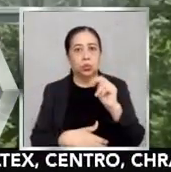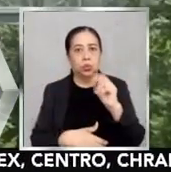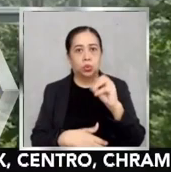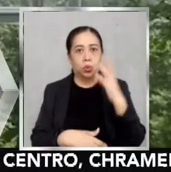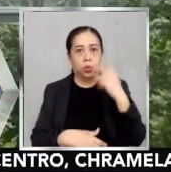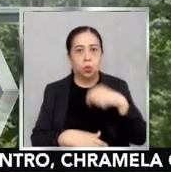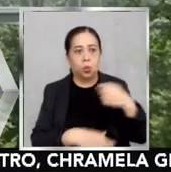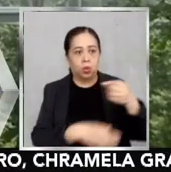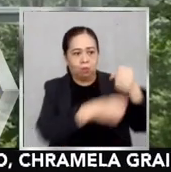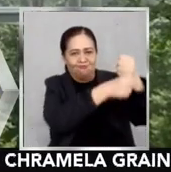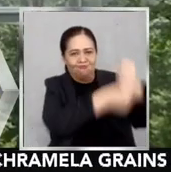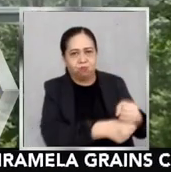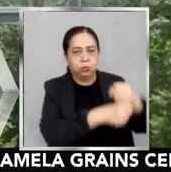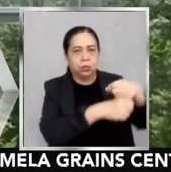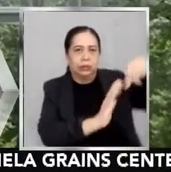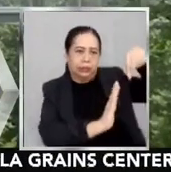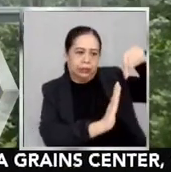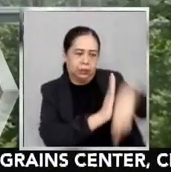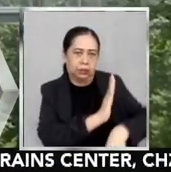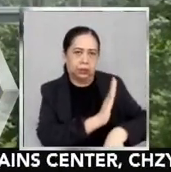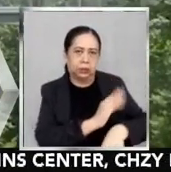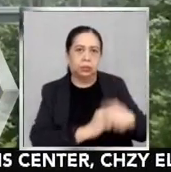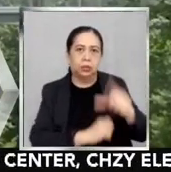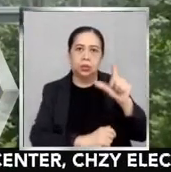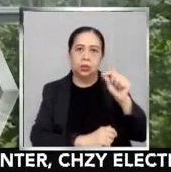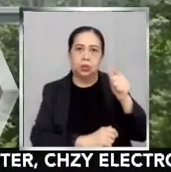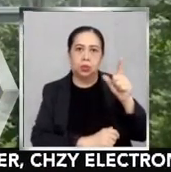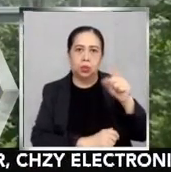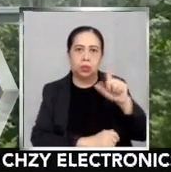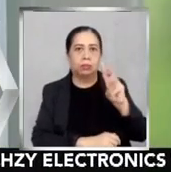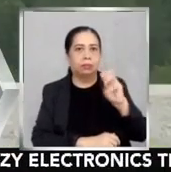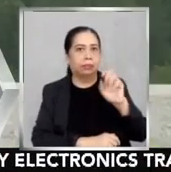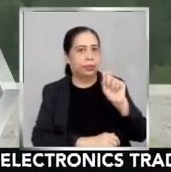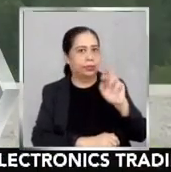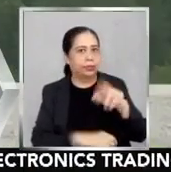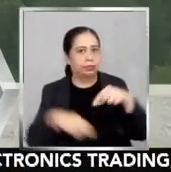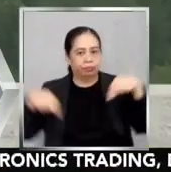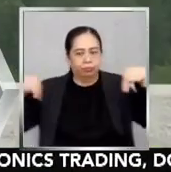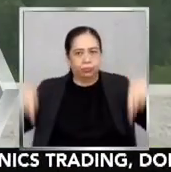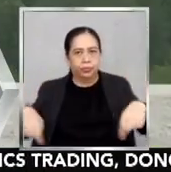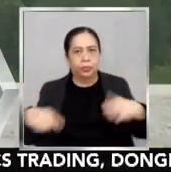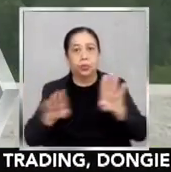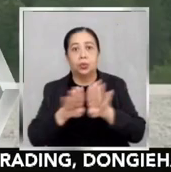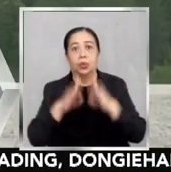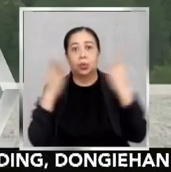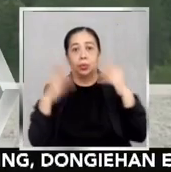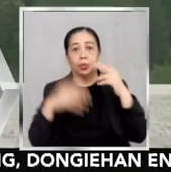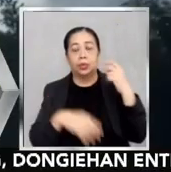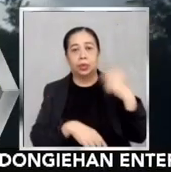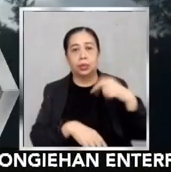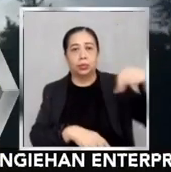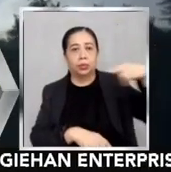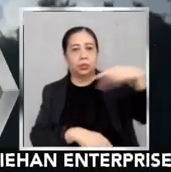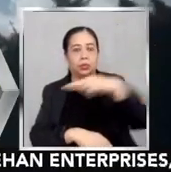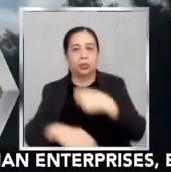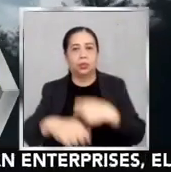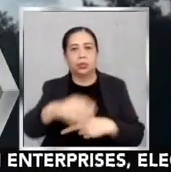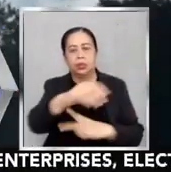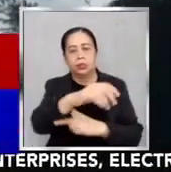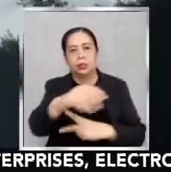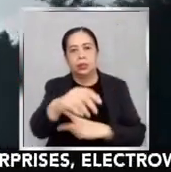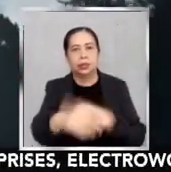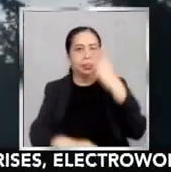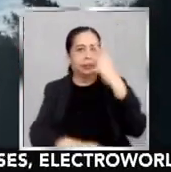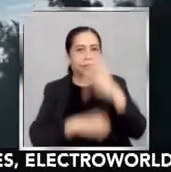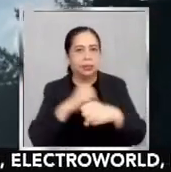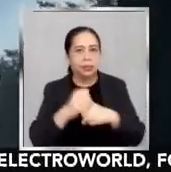sa kabundukan sa lalim na 21 metro. Binuksan na ang tulay ngayong araw matapos abuti ng 6 taon ang pagpaplano